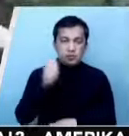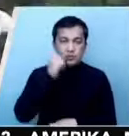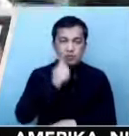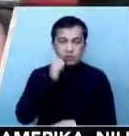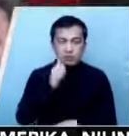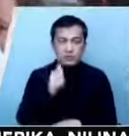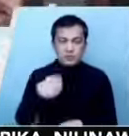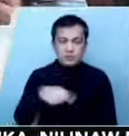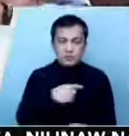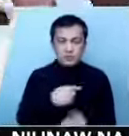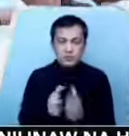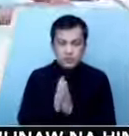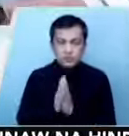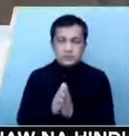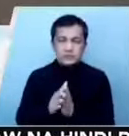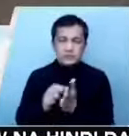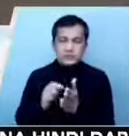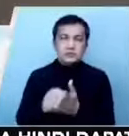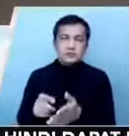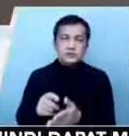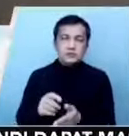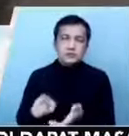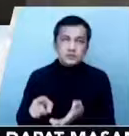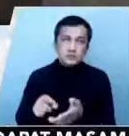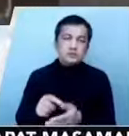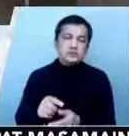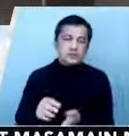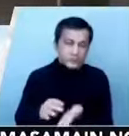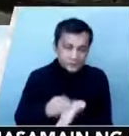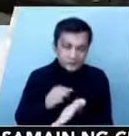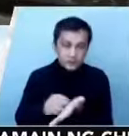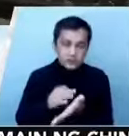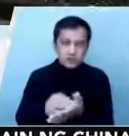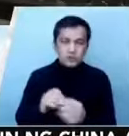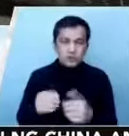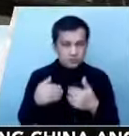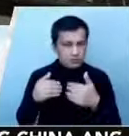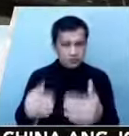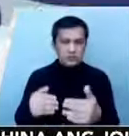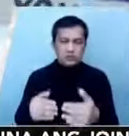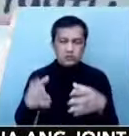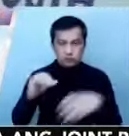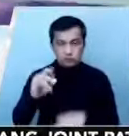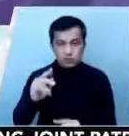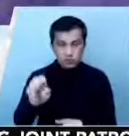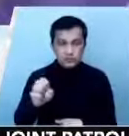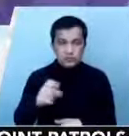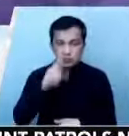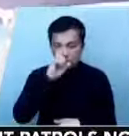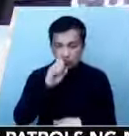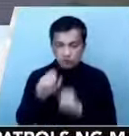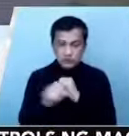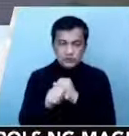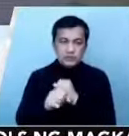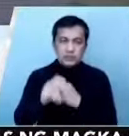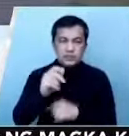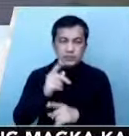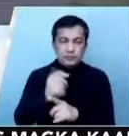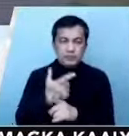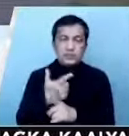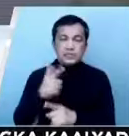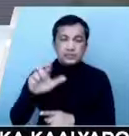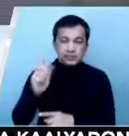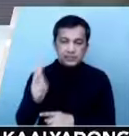Ang two-day strike ay pagkontra sa wala ng urungang deadline para mag-consolidate ang mga lumang jeepney sa April 30. Wala na pong